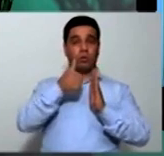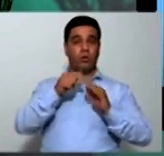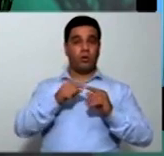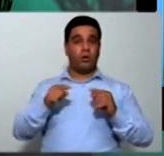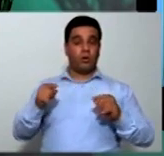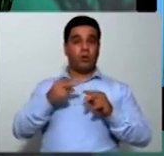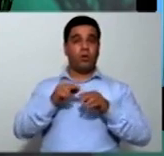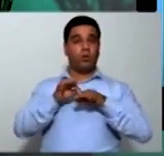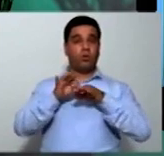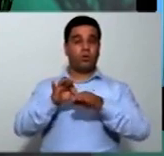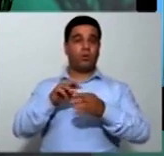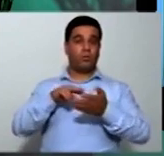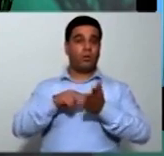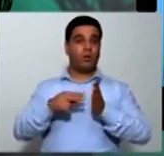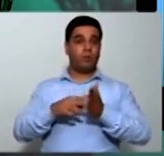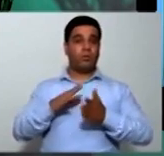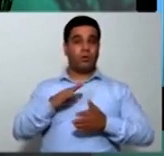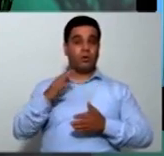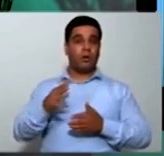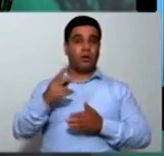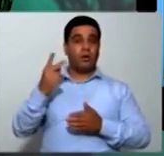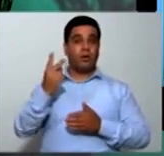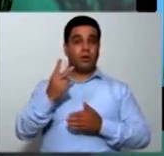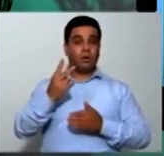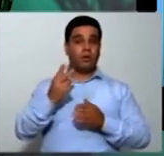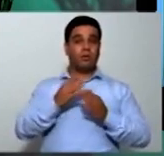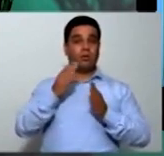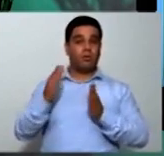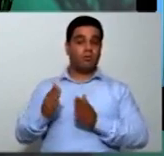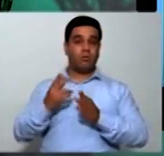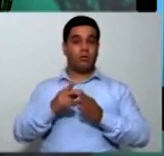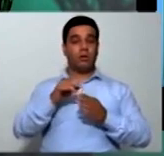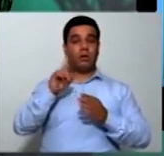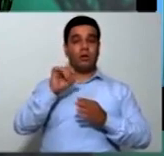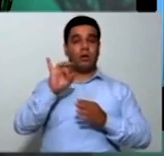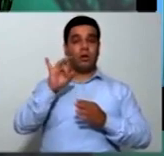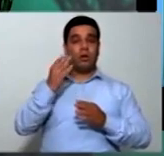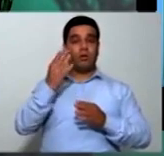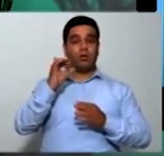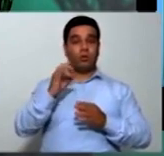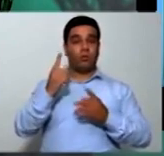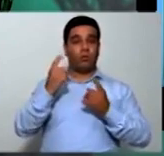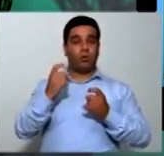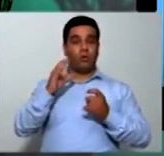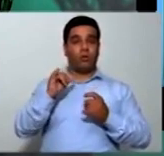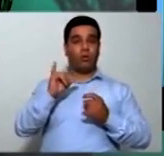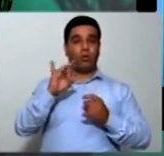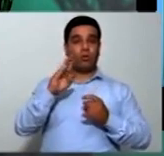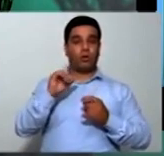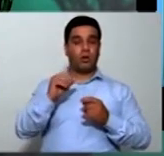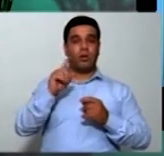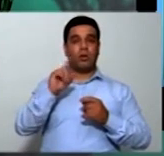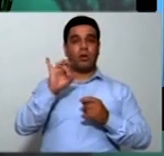1925-1926 yillarda o'tkazilishi rejalashtirilgan. 2-bosqich Zarafshon viloyati, ya'ni Buxoro va O'rta